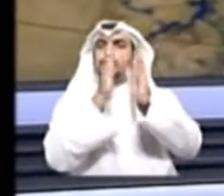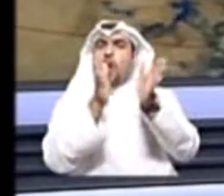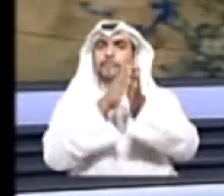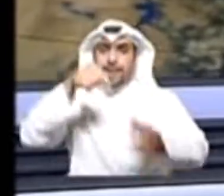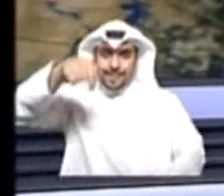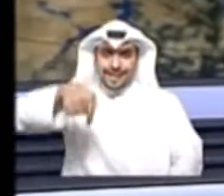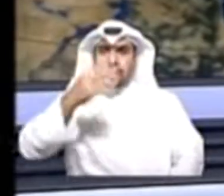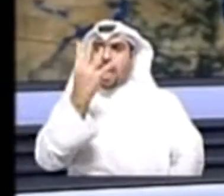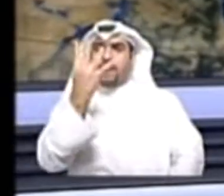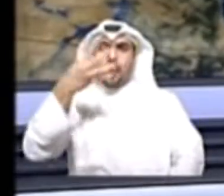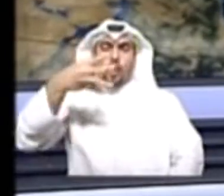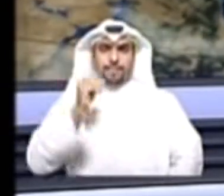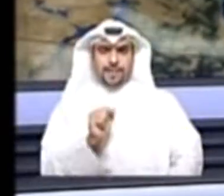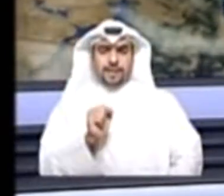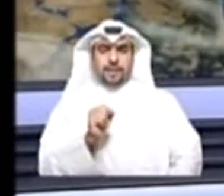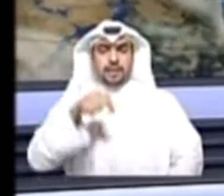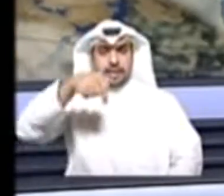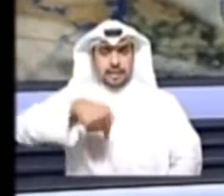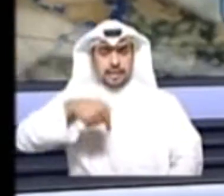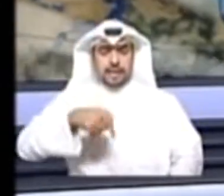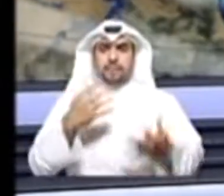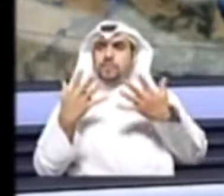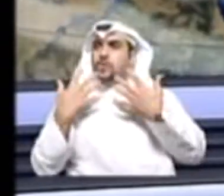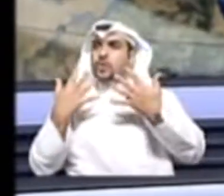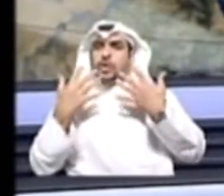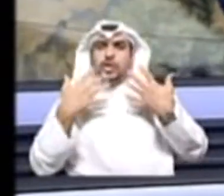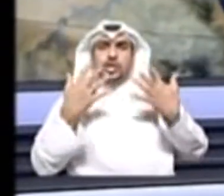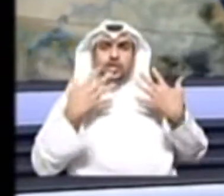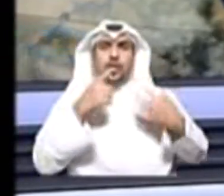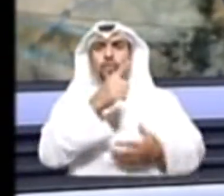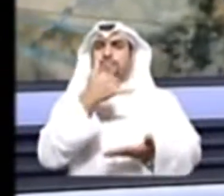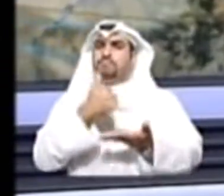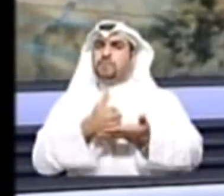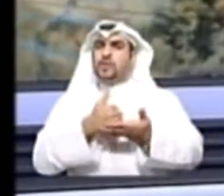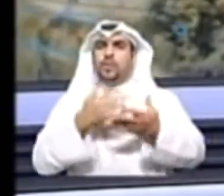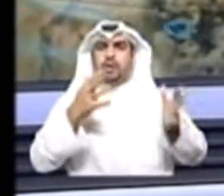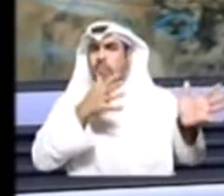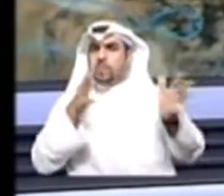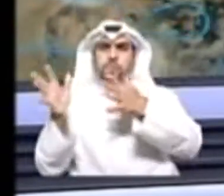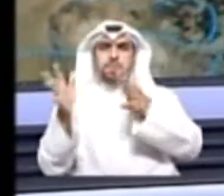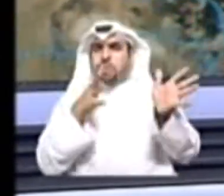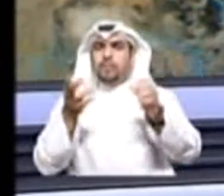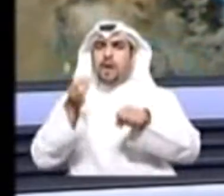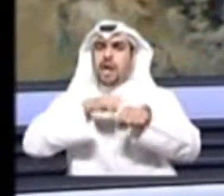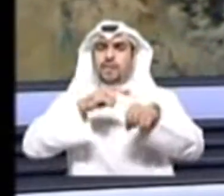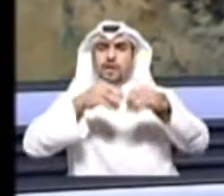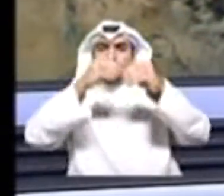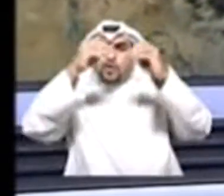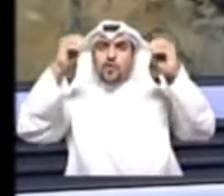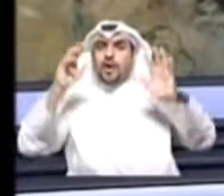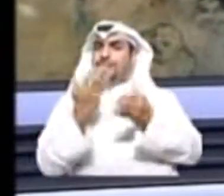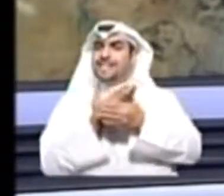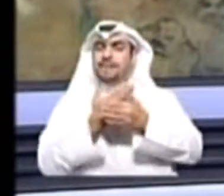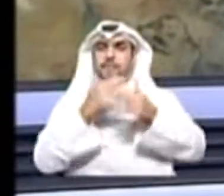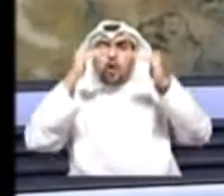مئوية. أما الطقس المتوقع لهذه اللحظة، منخفض الهند الموسمي تحرك ناحية الشرق، منخفض الهند الموسمي يستمر ويانا إلى نهاية